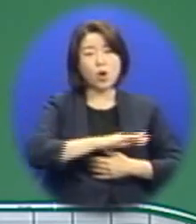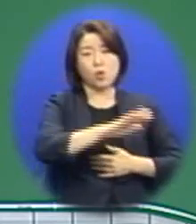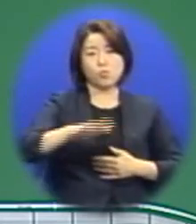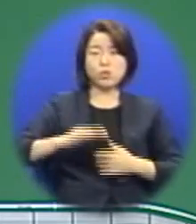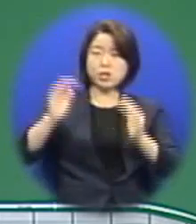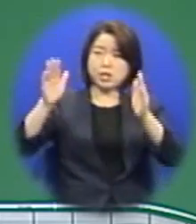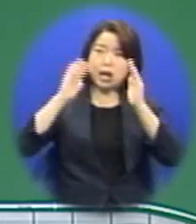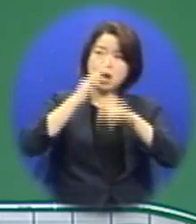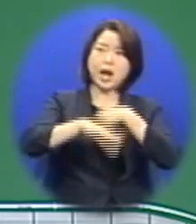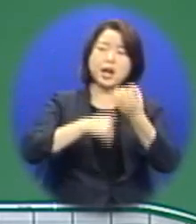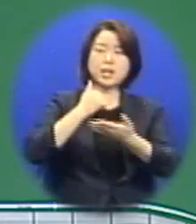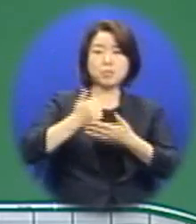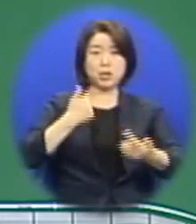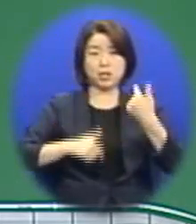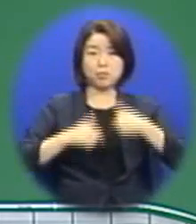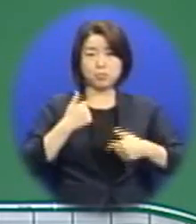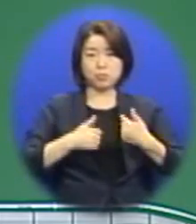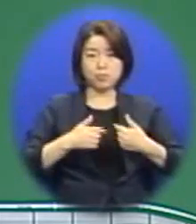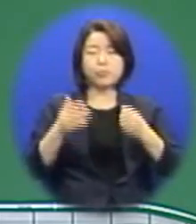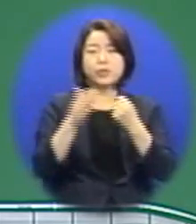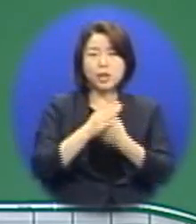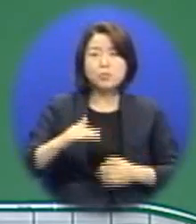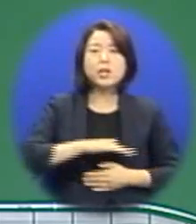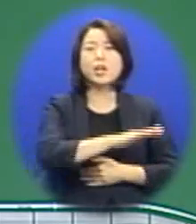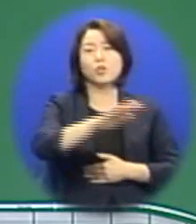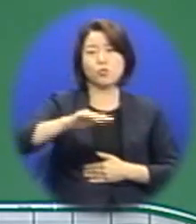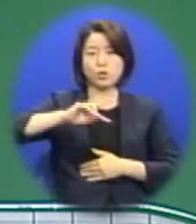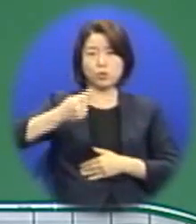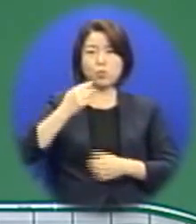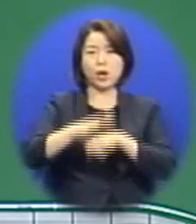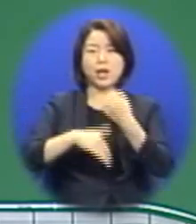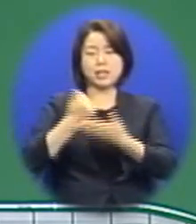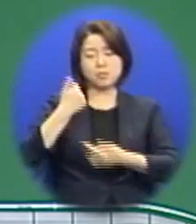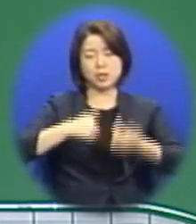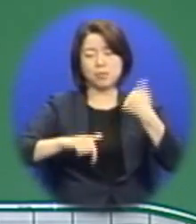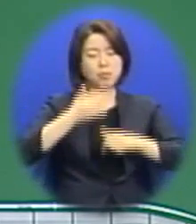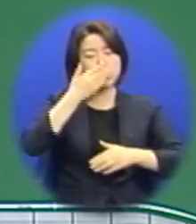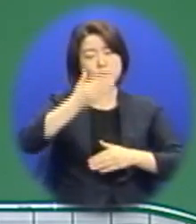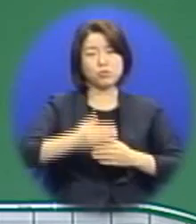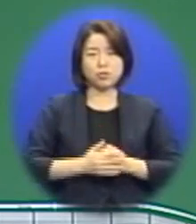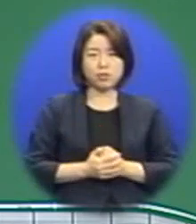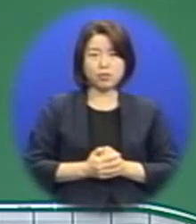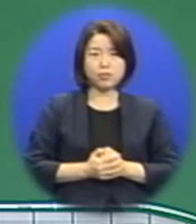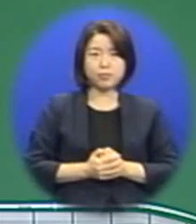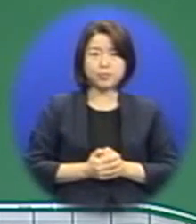하나님의 기쁨을. 그래서 우리도 하나님을 기뻐하는 거예요.